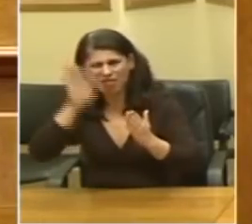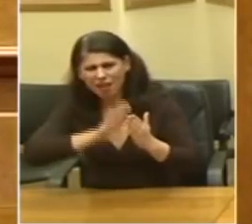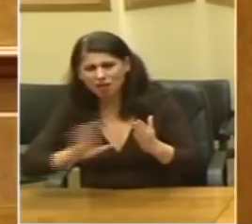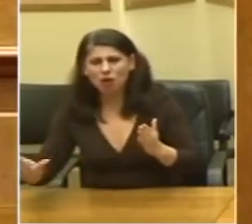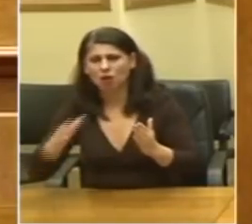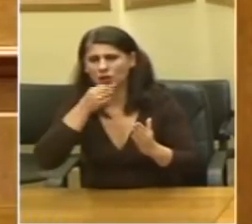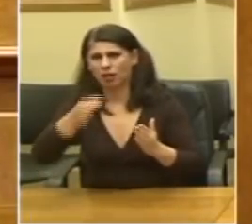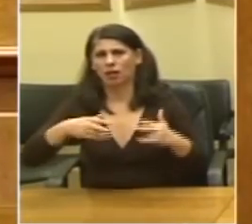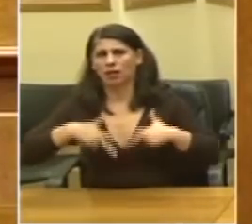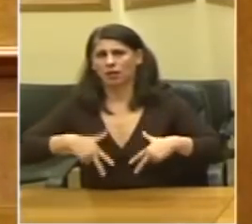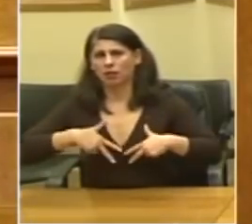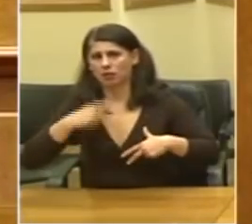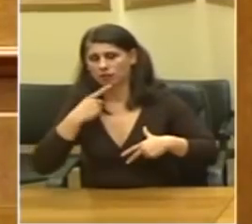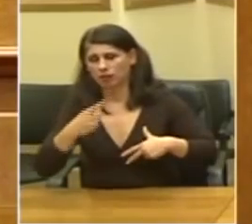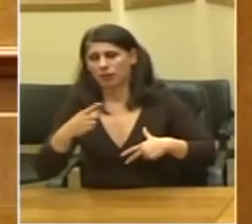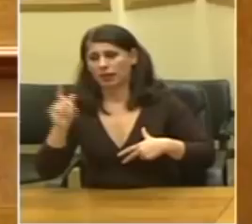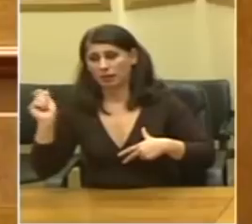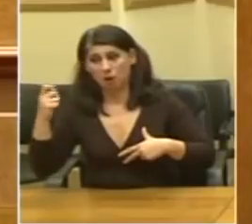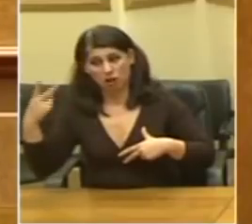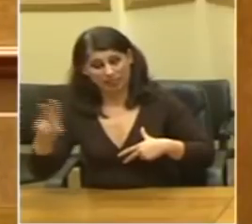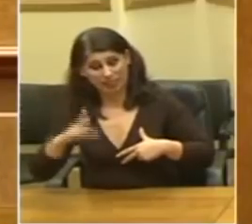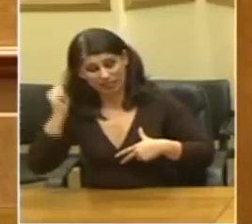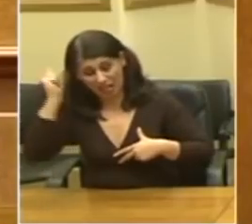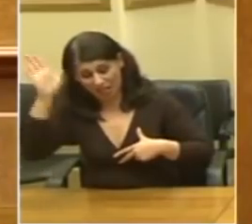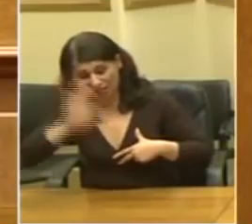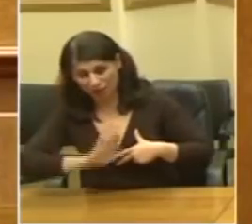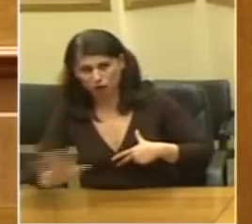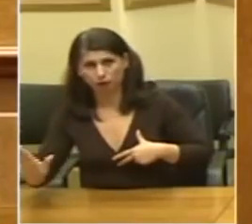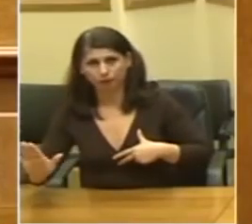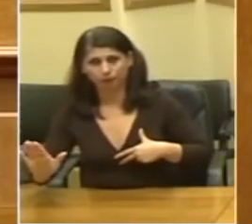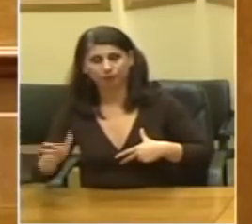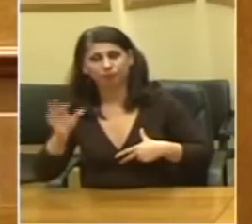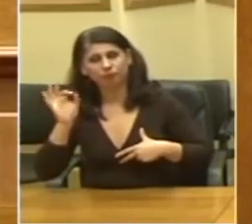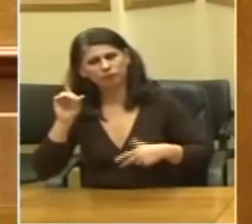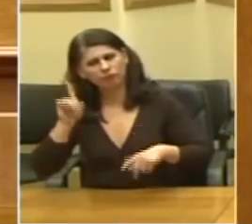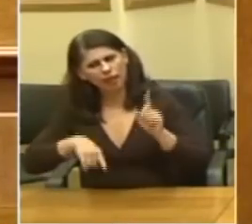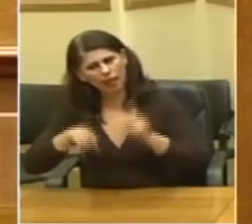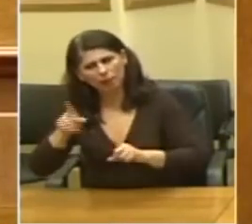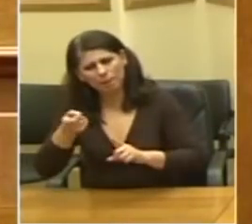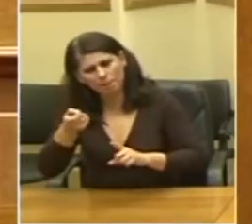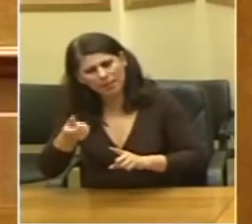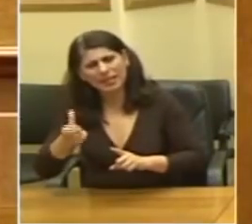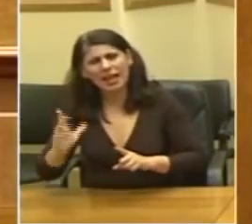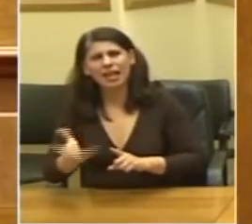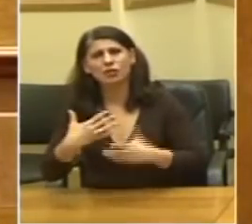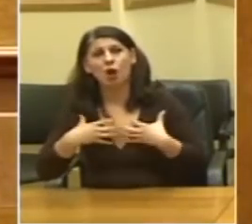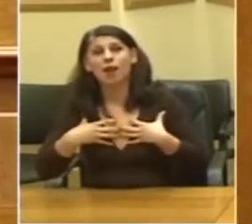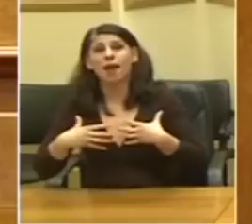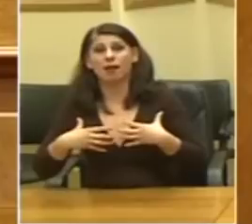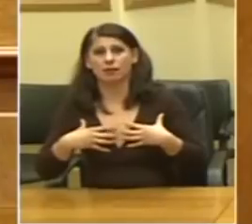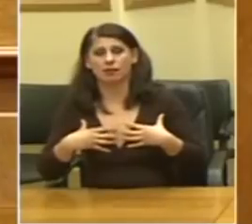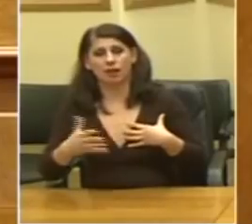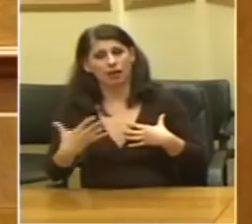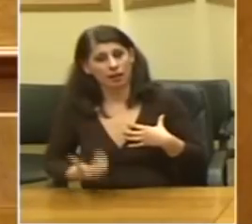Υπουργός. Αδιανόητο είναι για την πολιτική σας. Είναι αδιανόητο να δίνονται κάποιες μικρές έστω ανάσες,